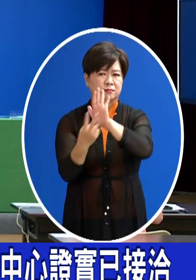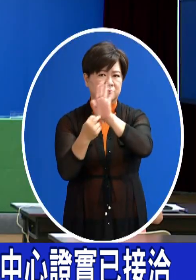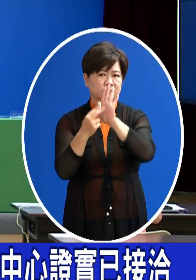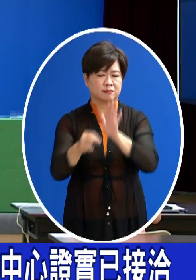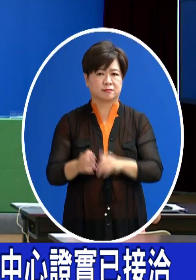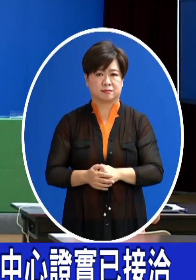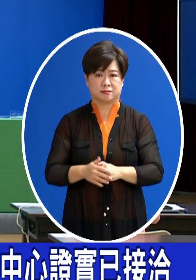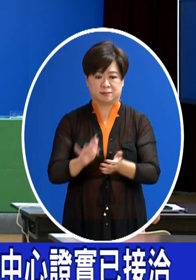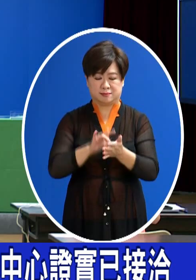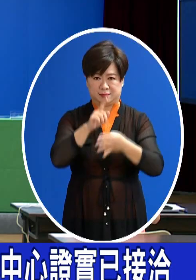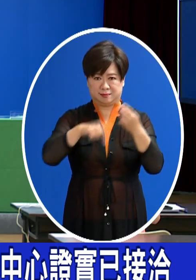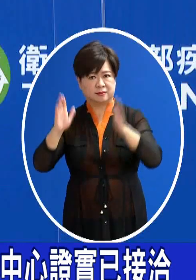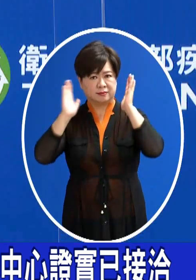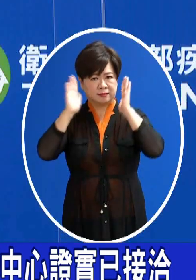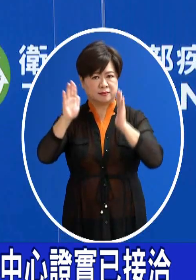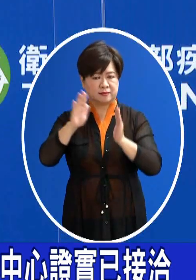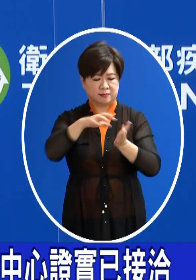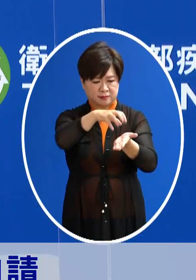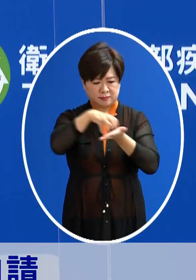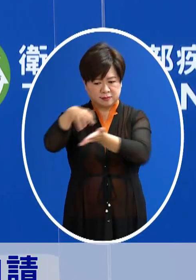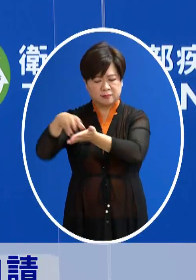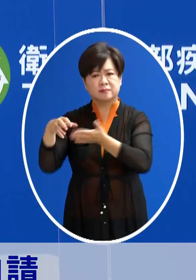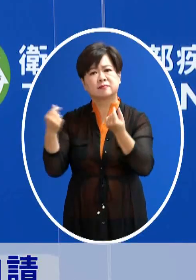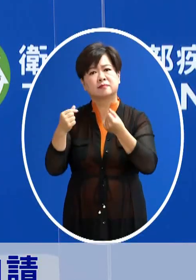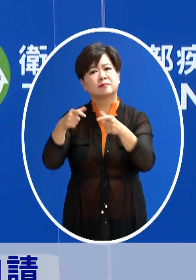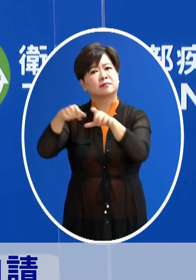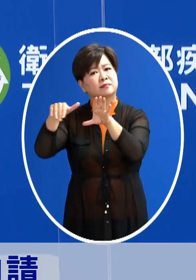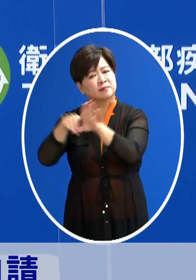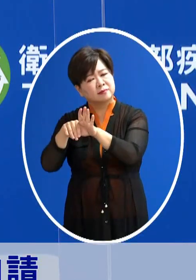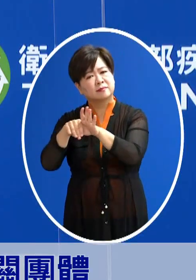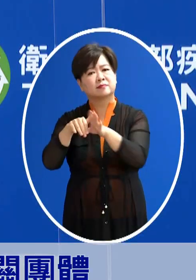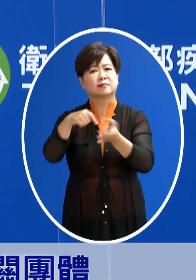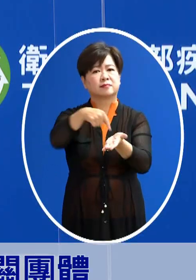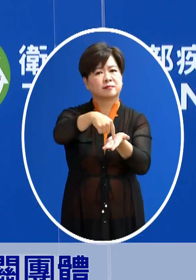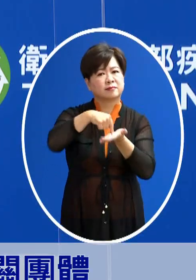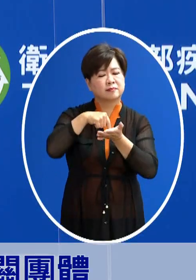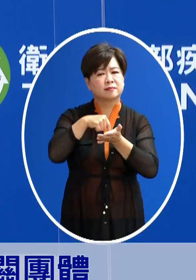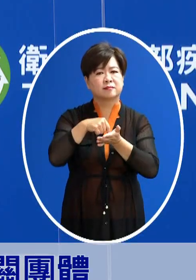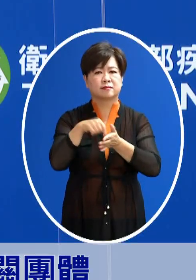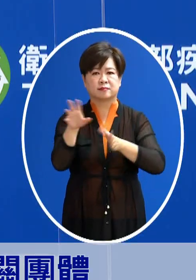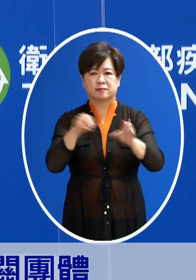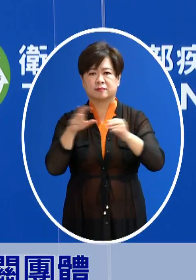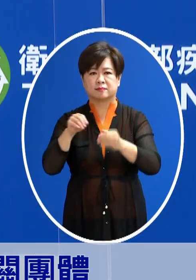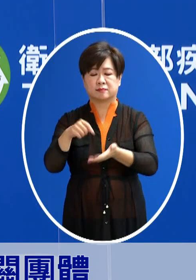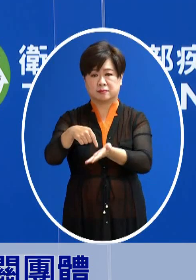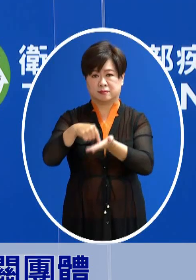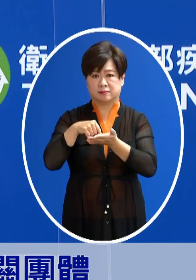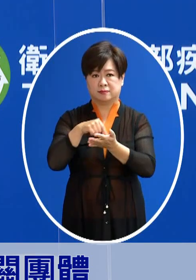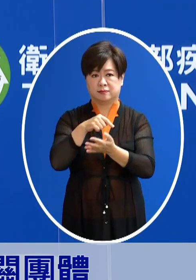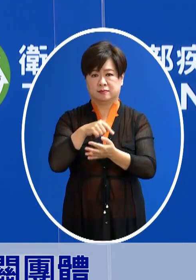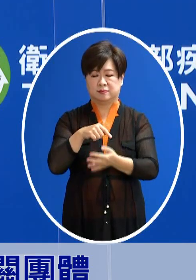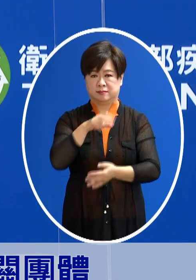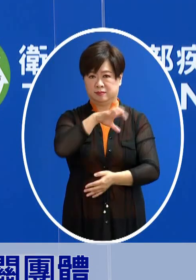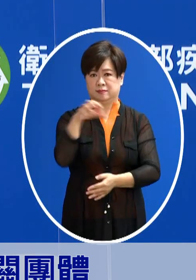指挥中心这么回应。 不管是公文或是申请的这样文件的是有